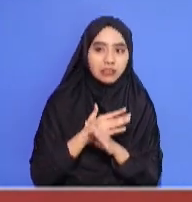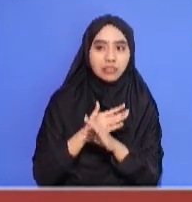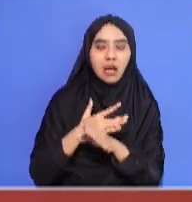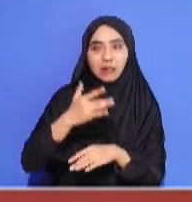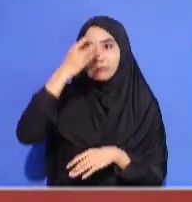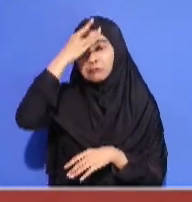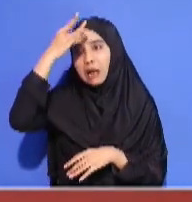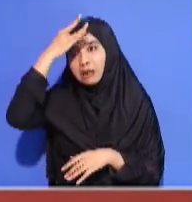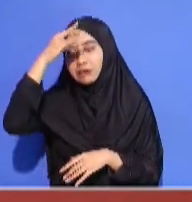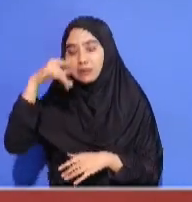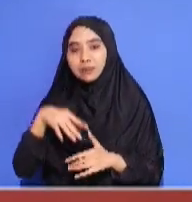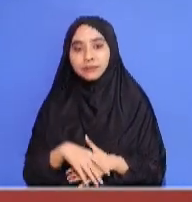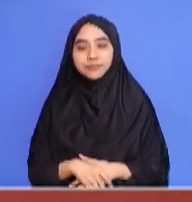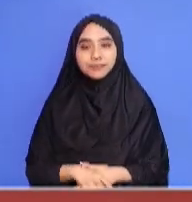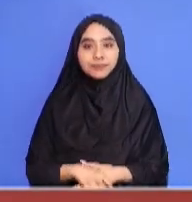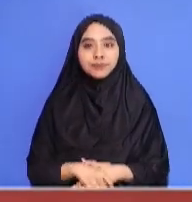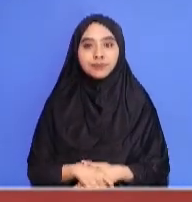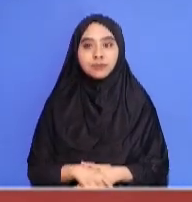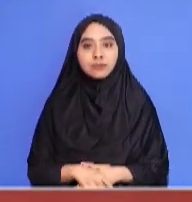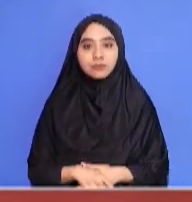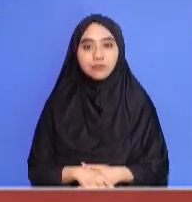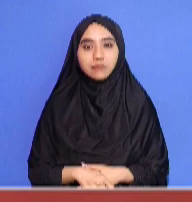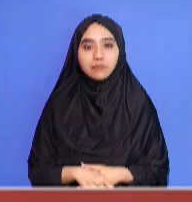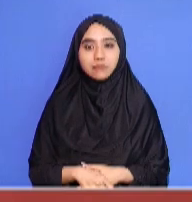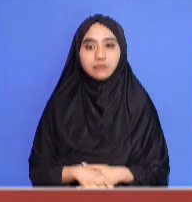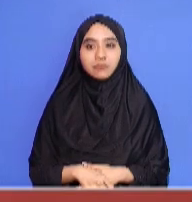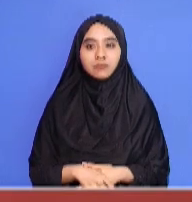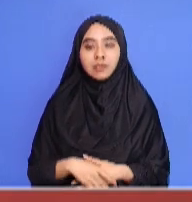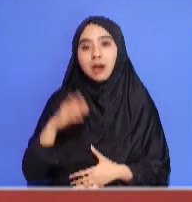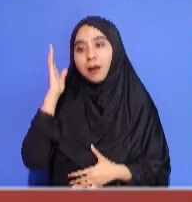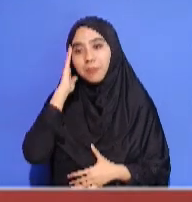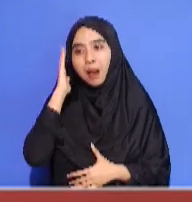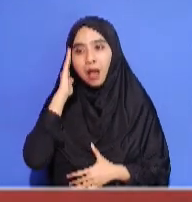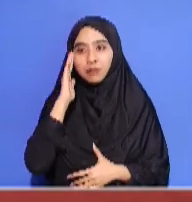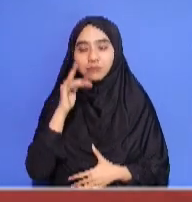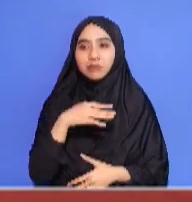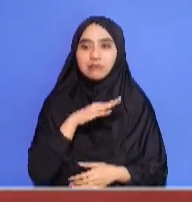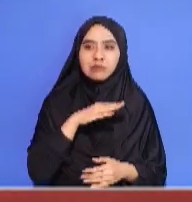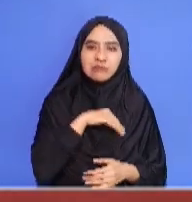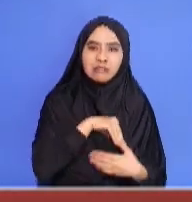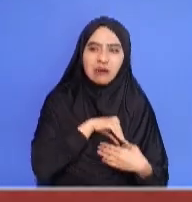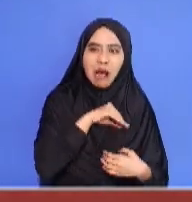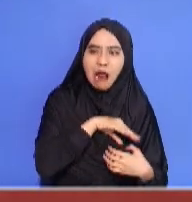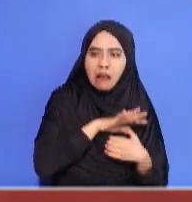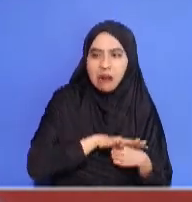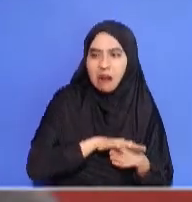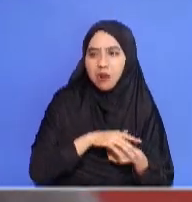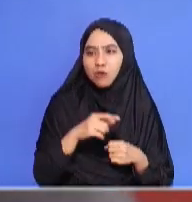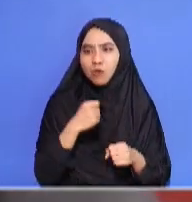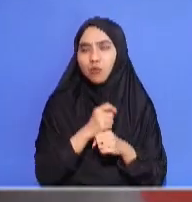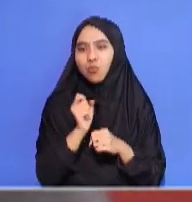adalah dengan diketahui sejak dini terkait dengan tensinya, gula darahnya, asam uratnya akan